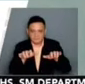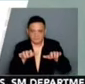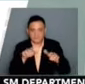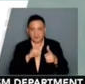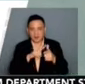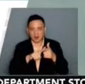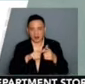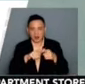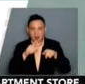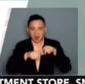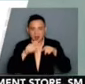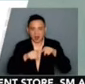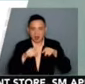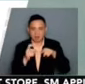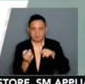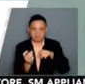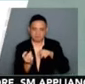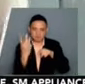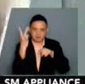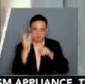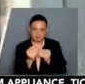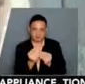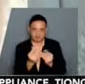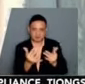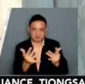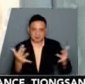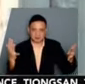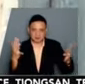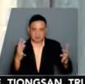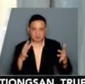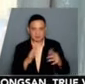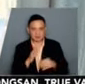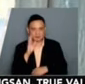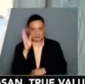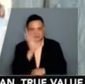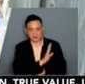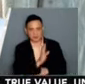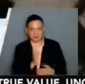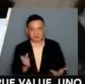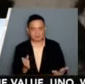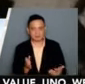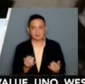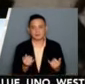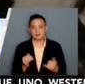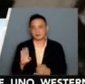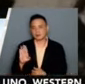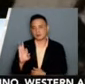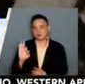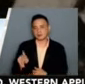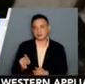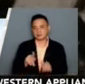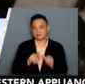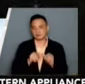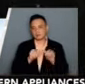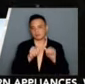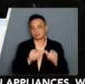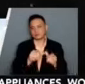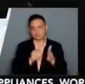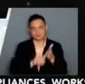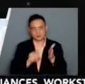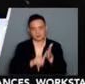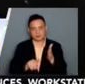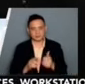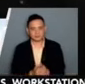sa diyan sa may parteng iyan yung connection diyan Patuloy ang imbestigasyon ng bfp tungkol sa sanhin ng apoy Tinatayang nasa